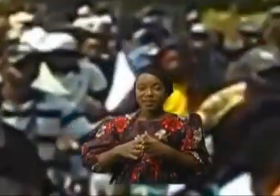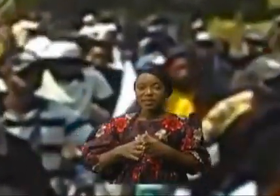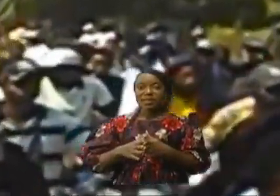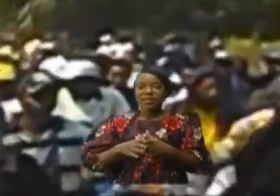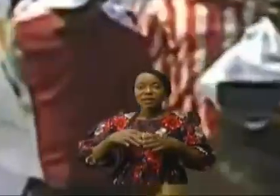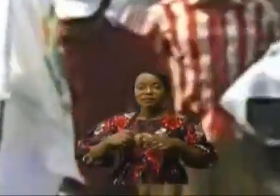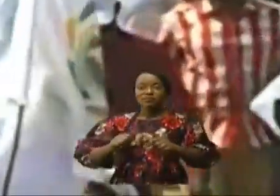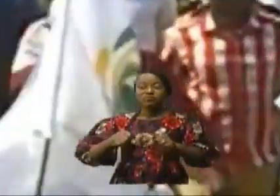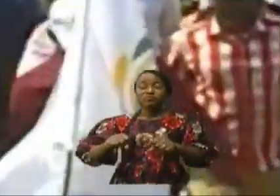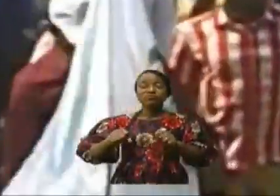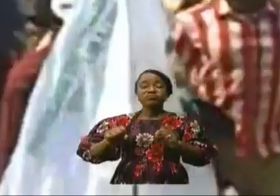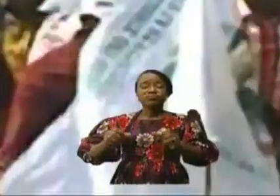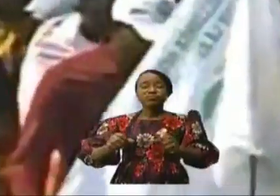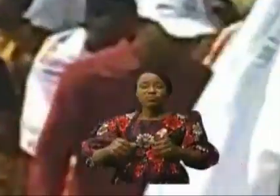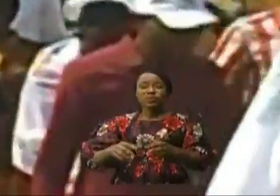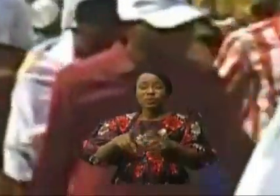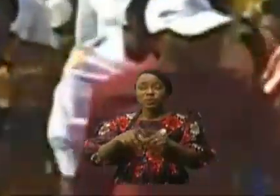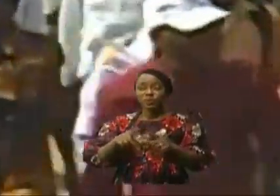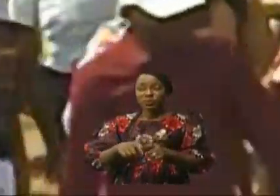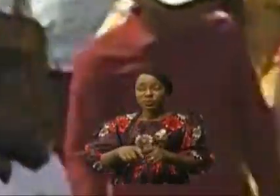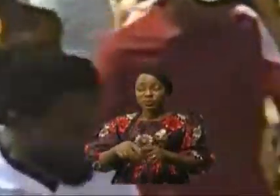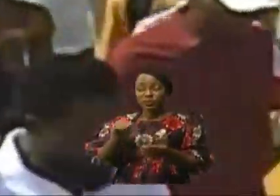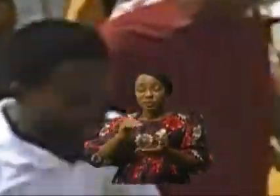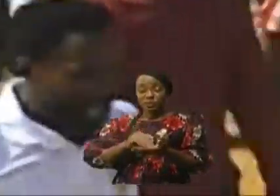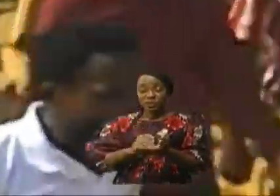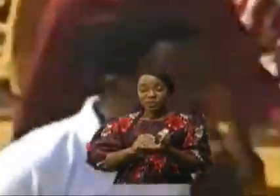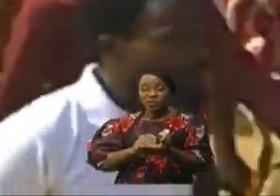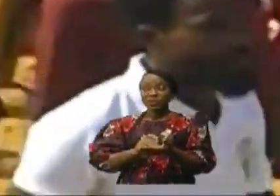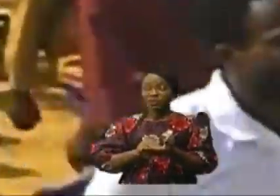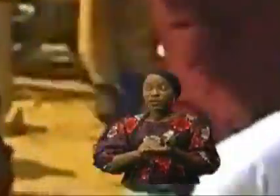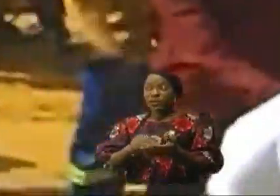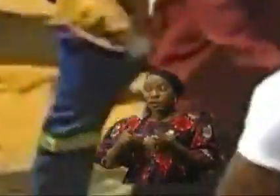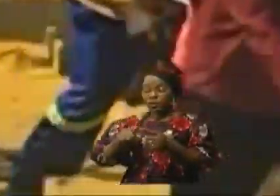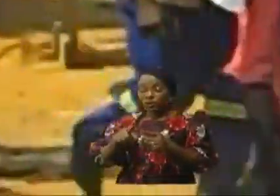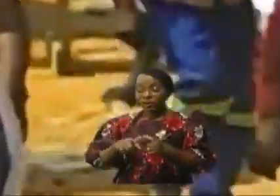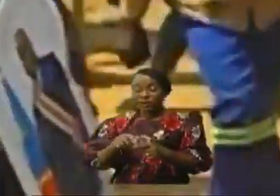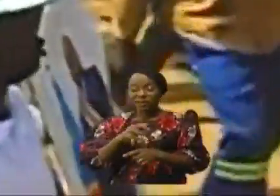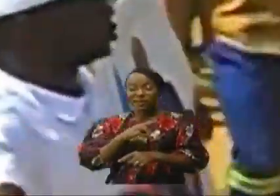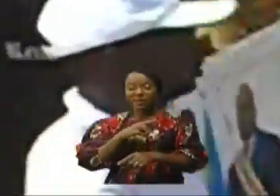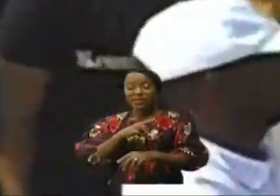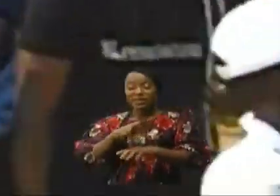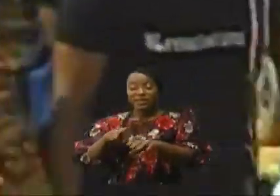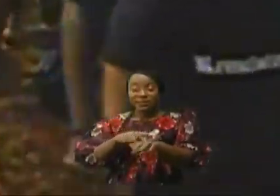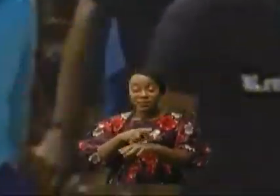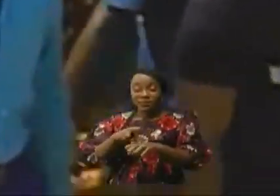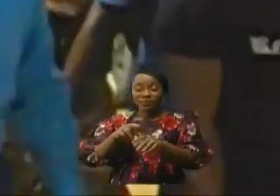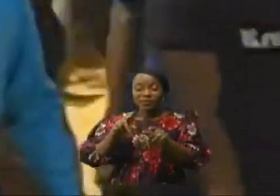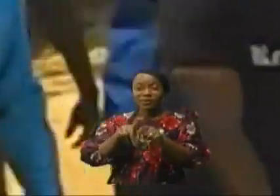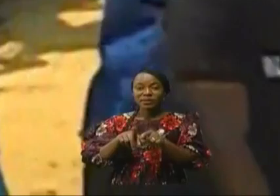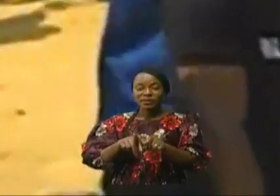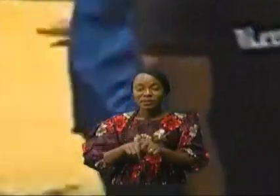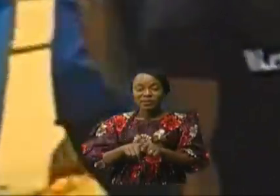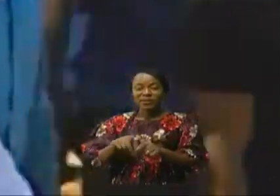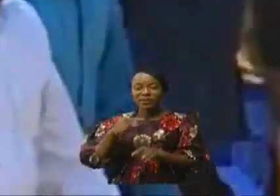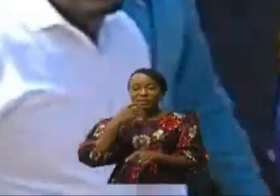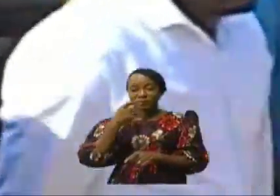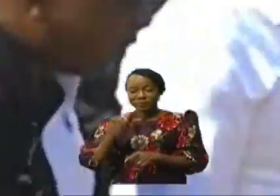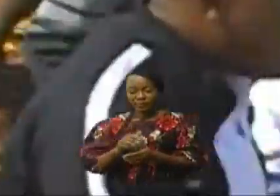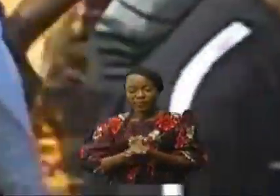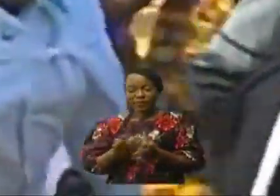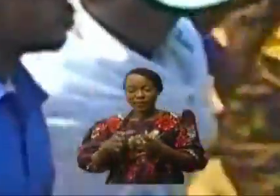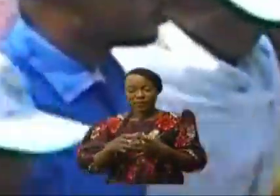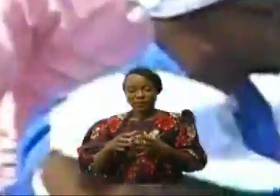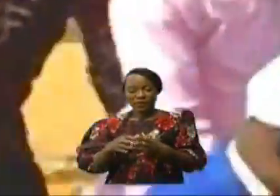le secrétaire général de la nouvelle alliance de génération pour la République, AGRN en sigle, Maître Urbain Moutoualé, avec